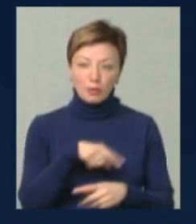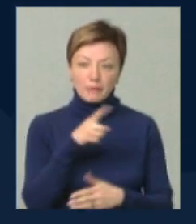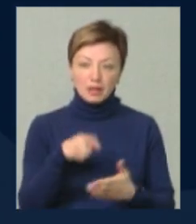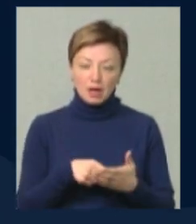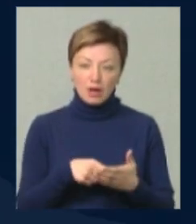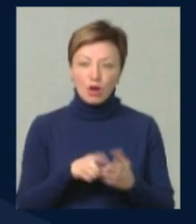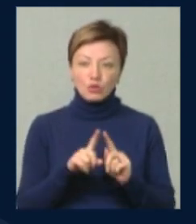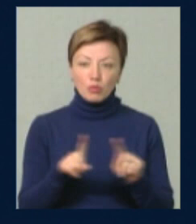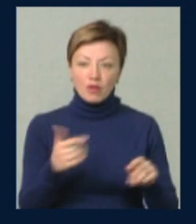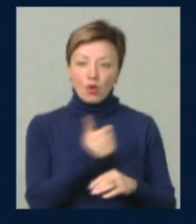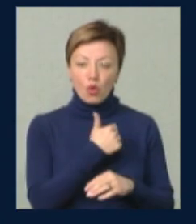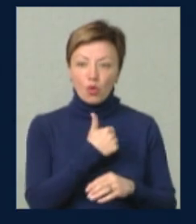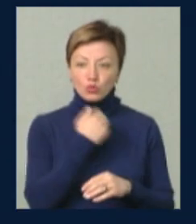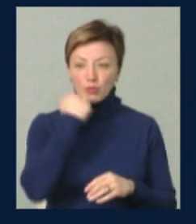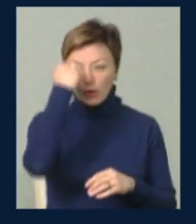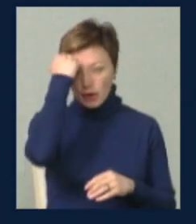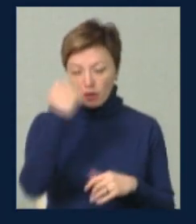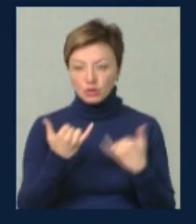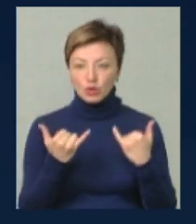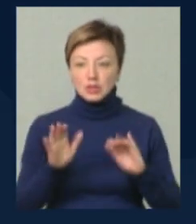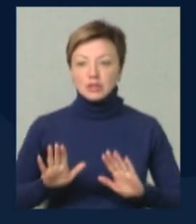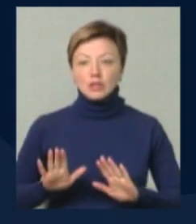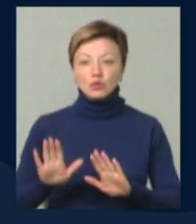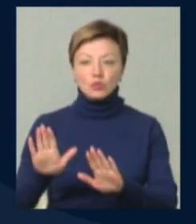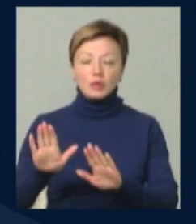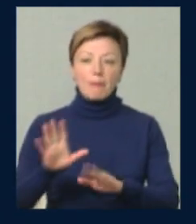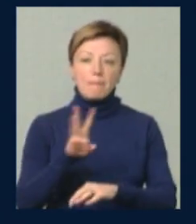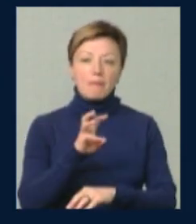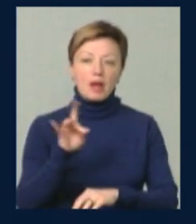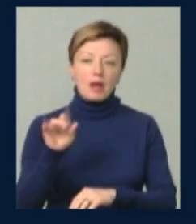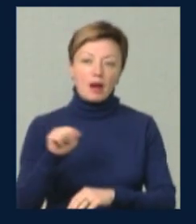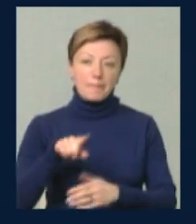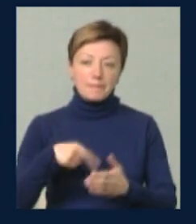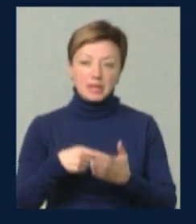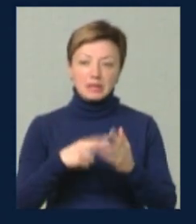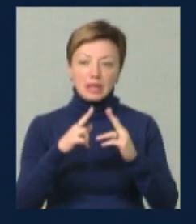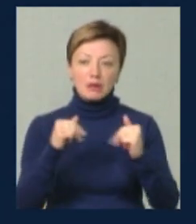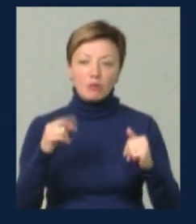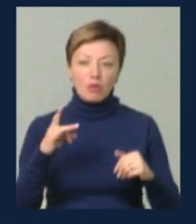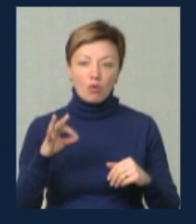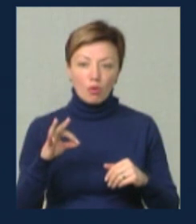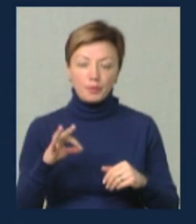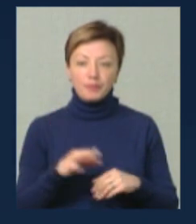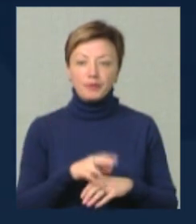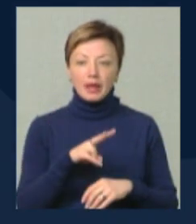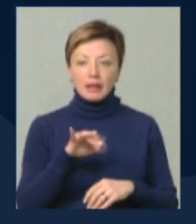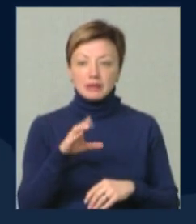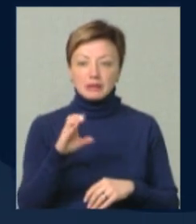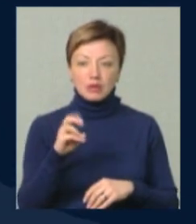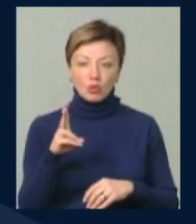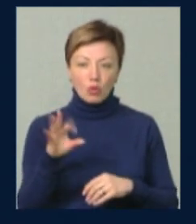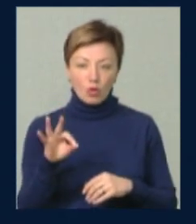питання. Особливо хочу сьогодні подякувати заступника мера міста Дніпра Лисенка